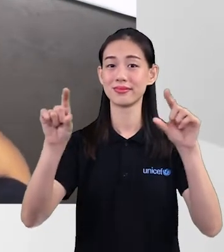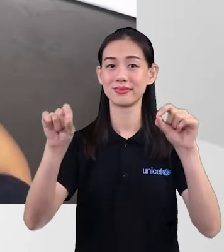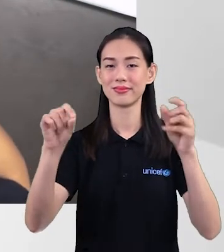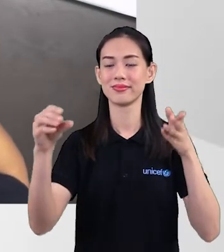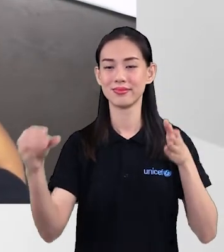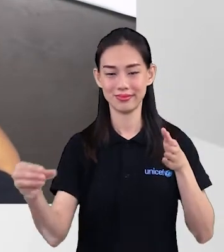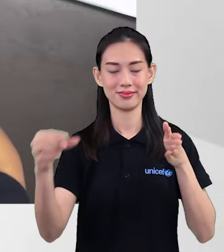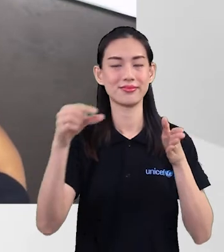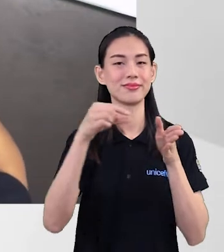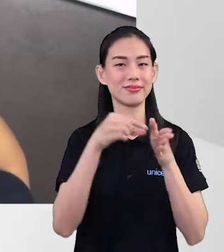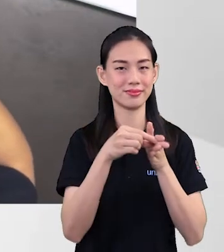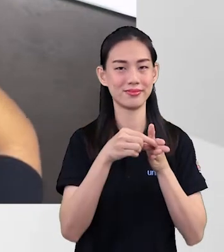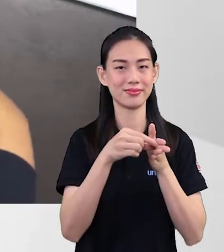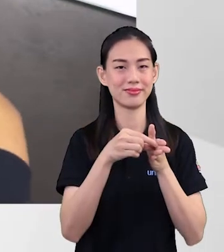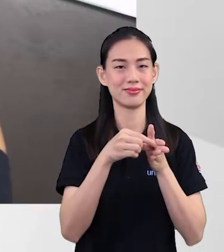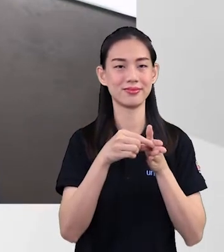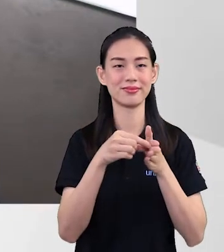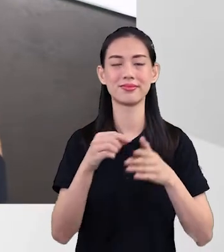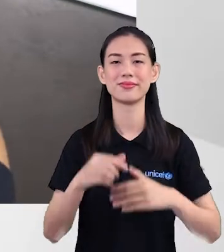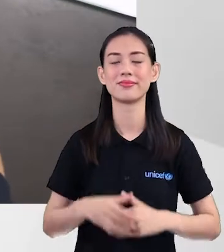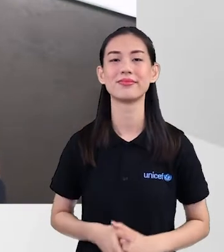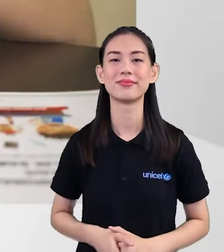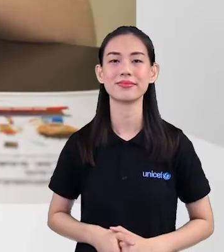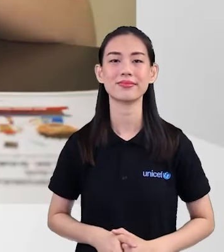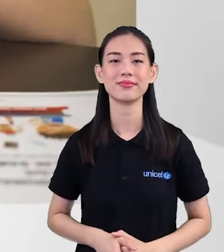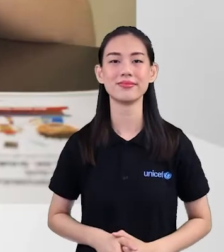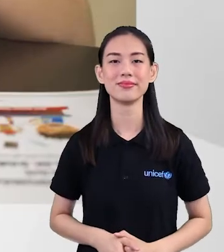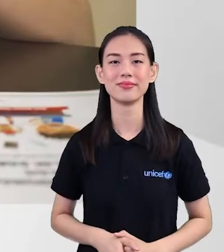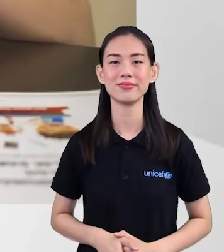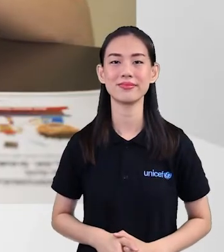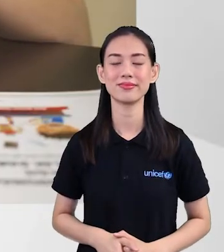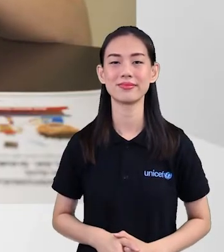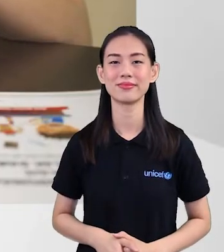Pasangkan lengan servo motor pada servo motor tersebut.